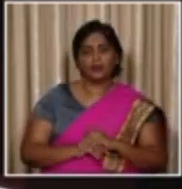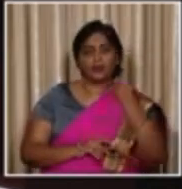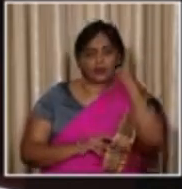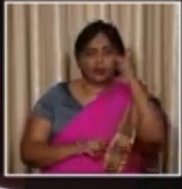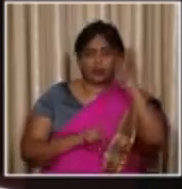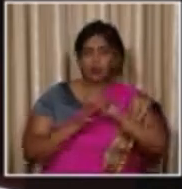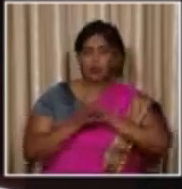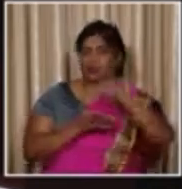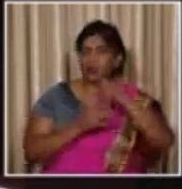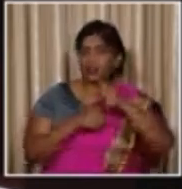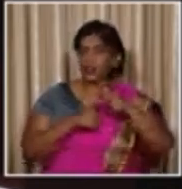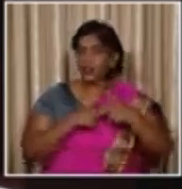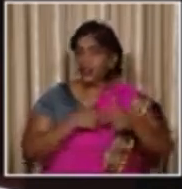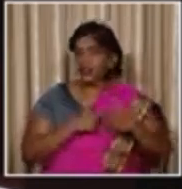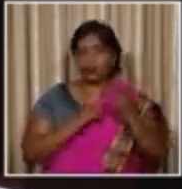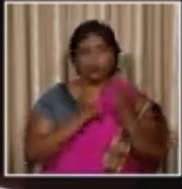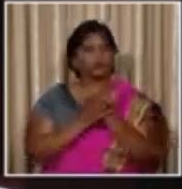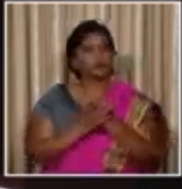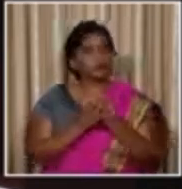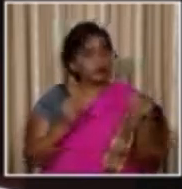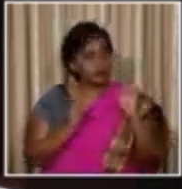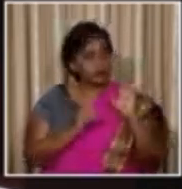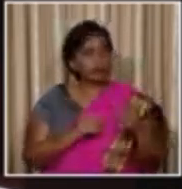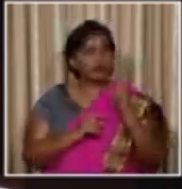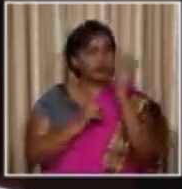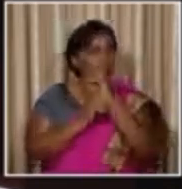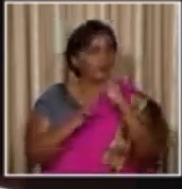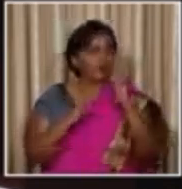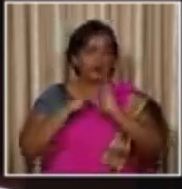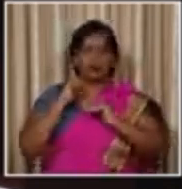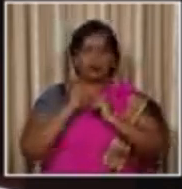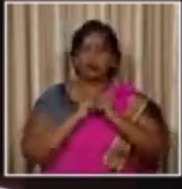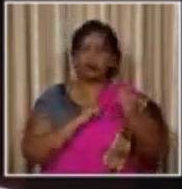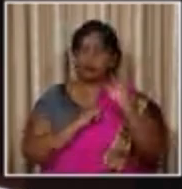බුද්ධිගලනයට හේතු ලෙස හා එය වැළැක්විය හැකි එකම